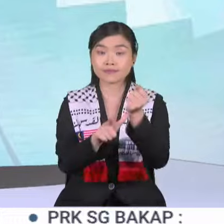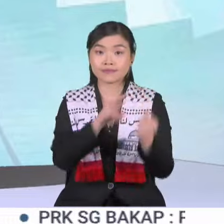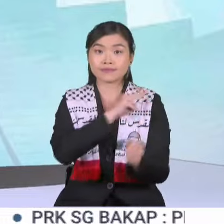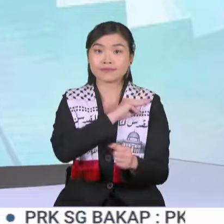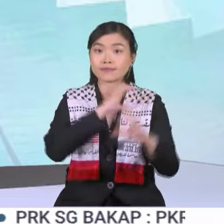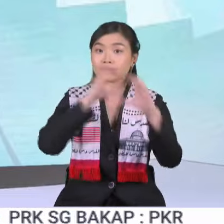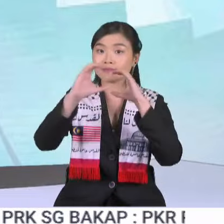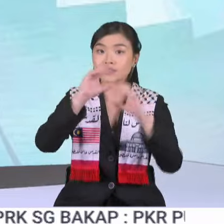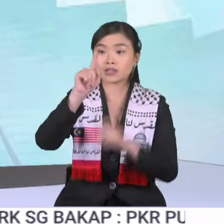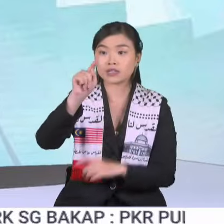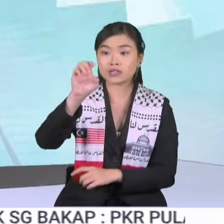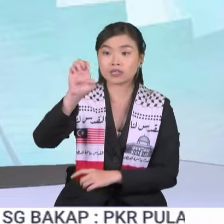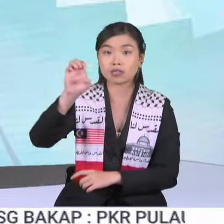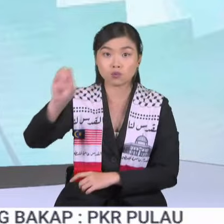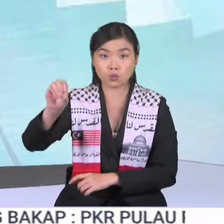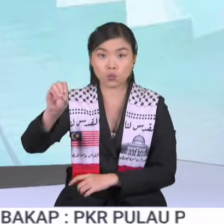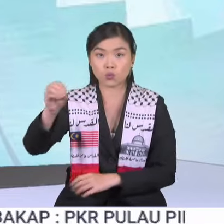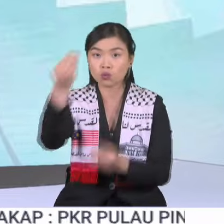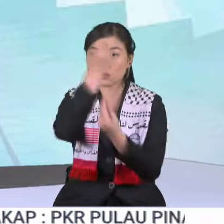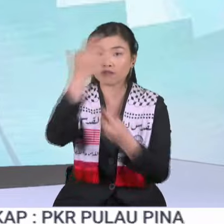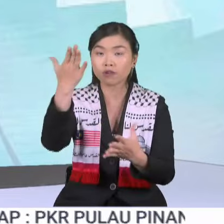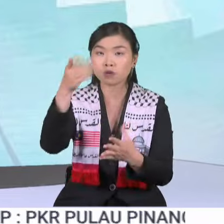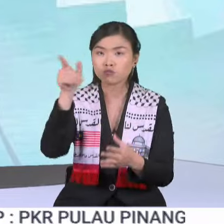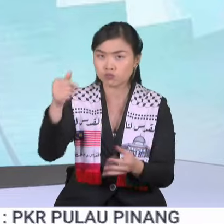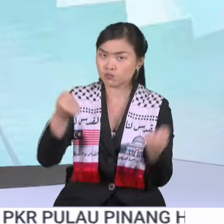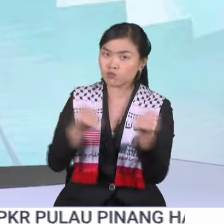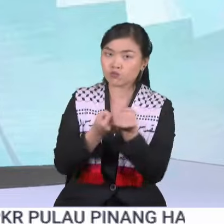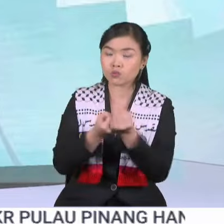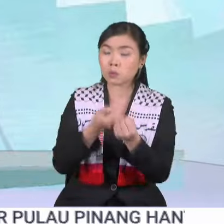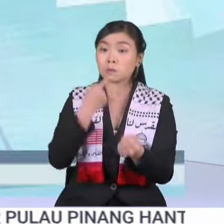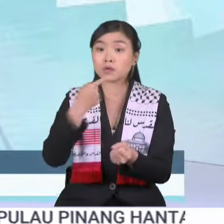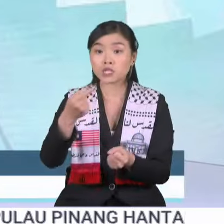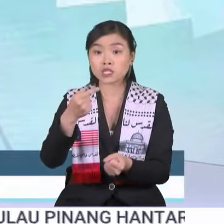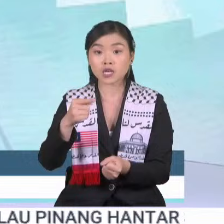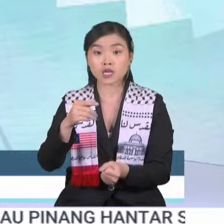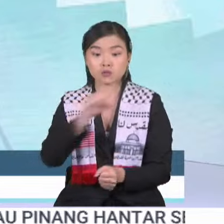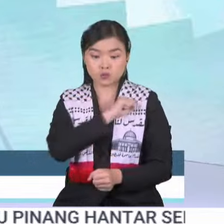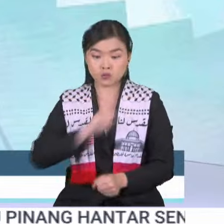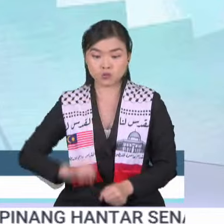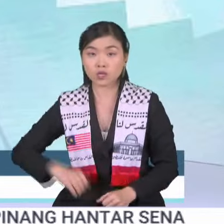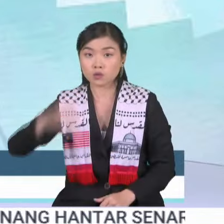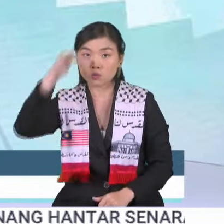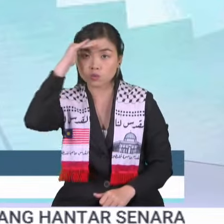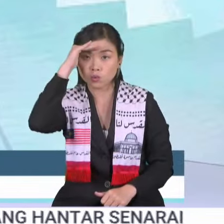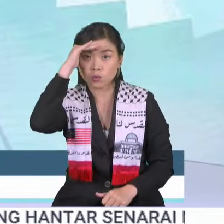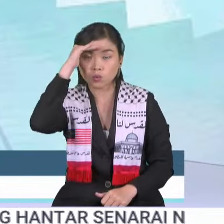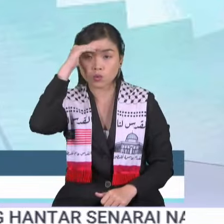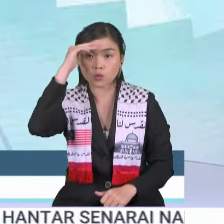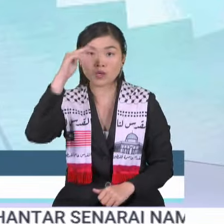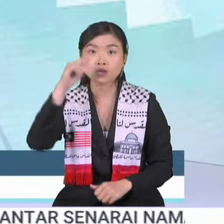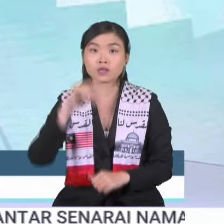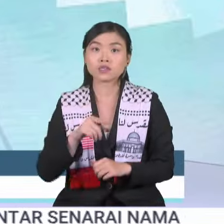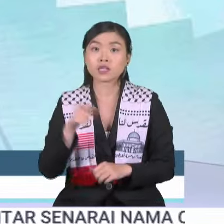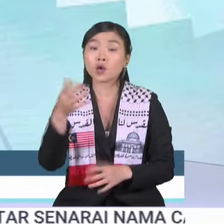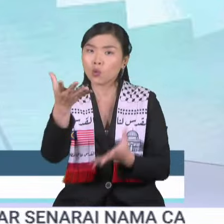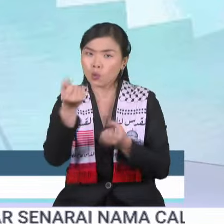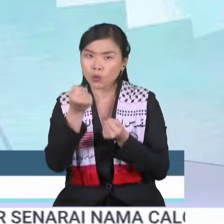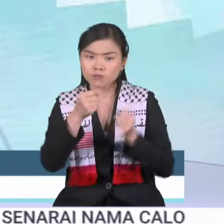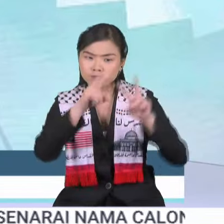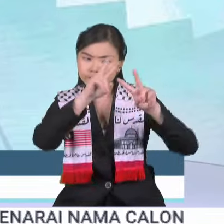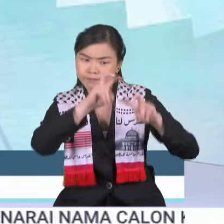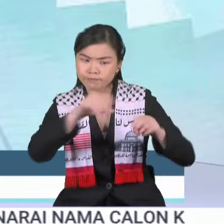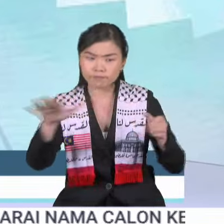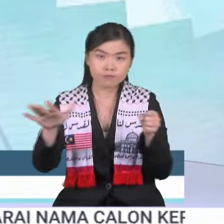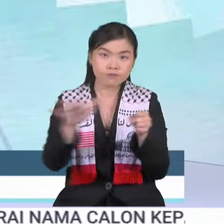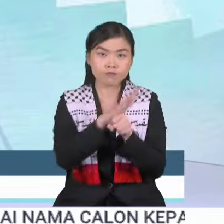Timbalan Menteri Komunikasi Teo Ni Ching memaklumkan beliau menyokong titah pemangku Sultan Johor Tunku Mahkota Ismail yang mahu